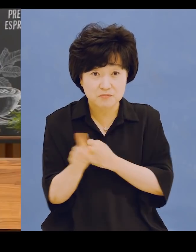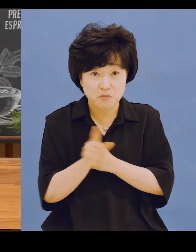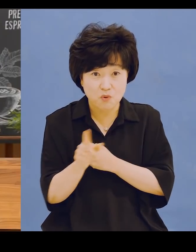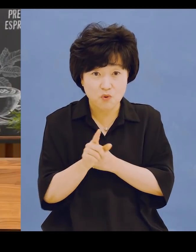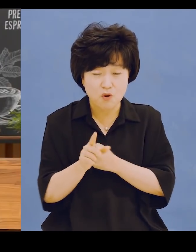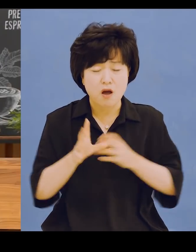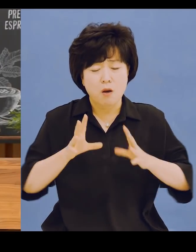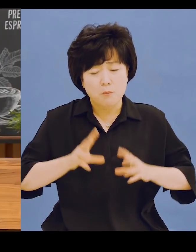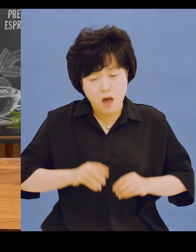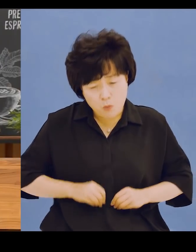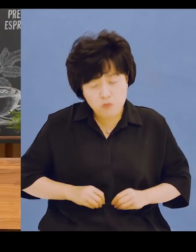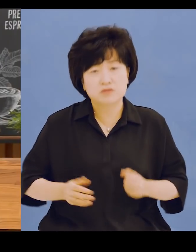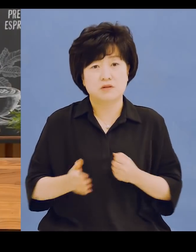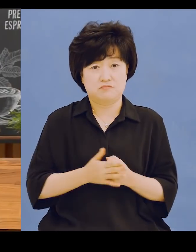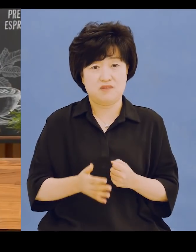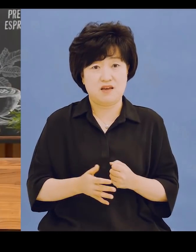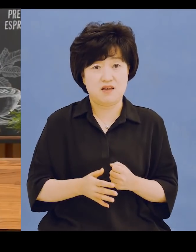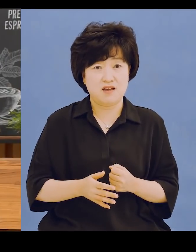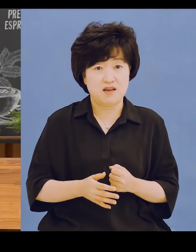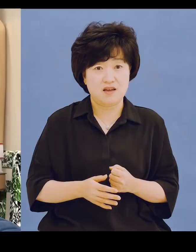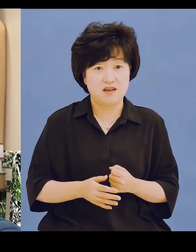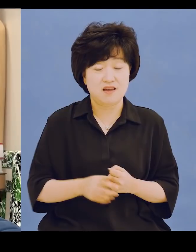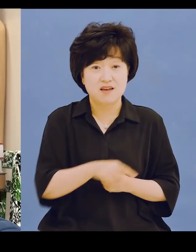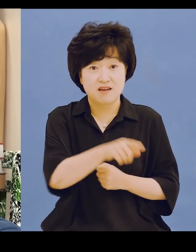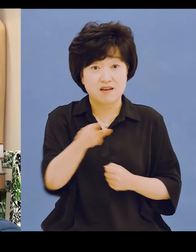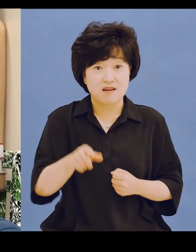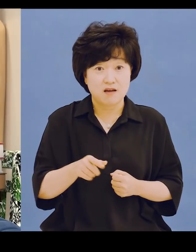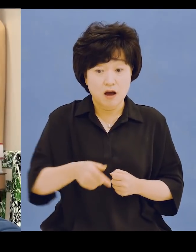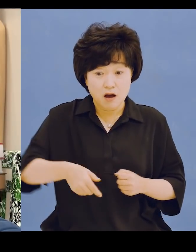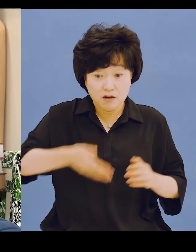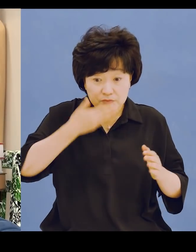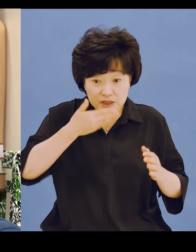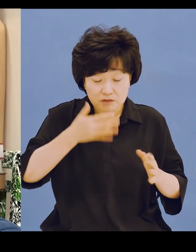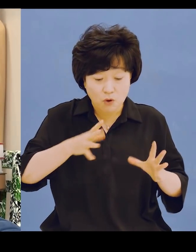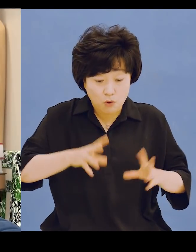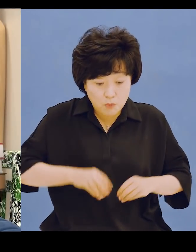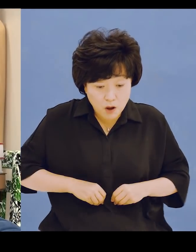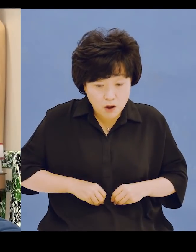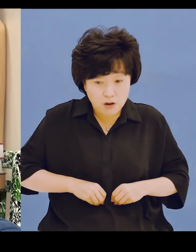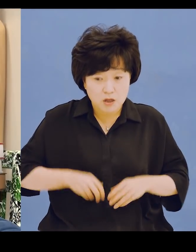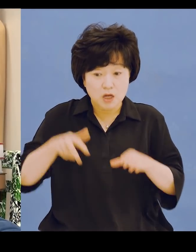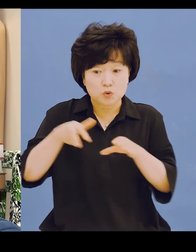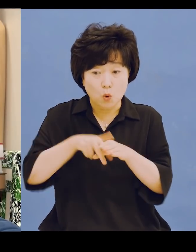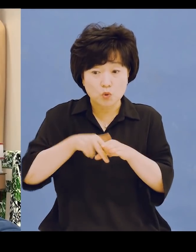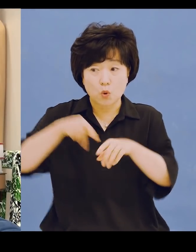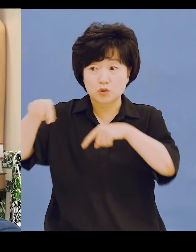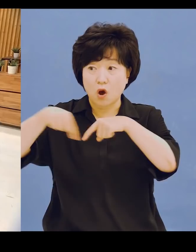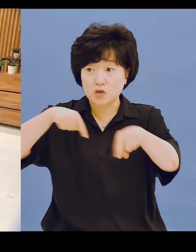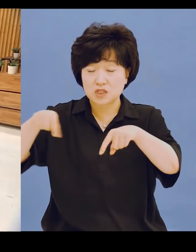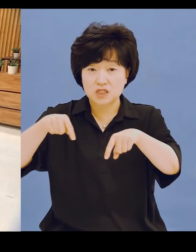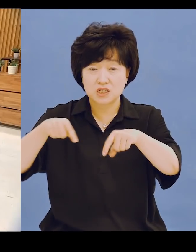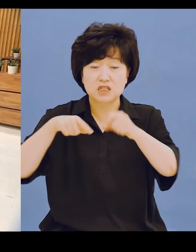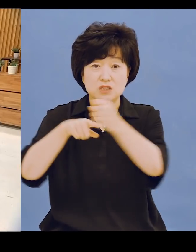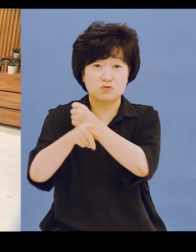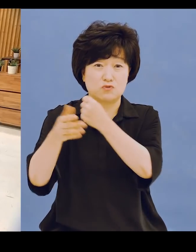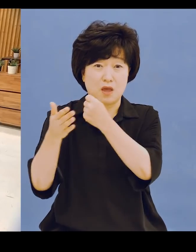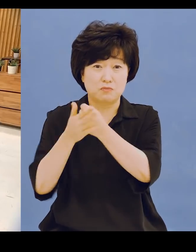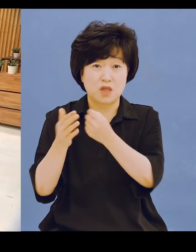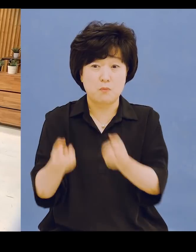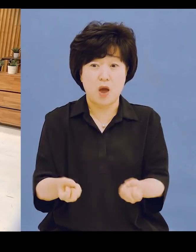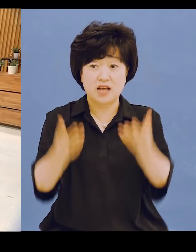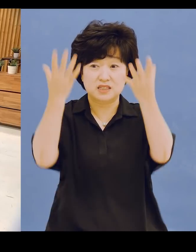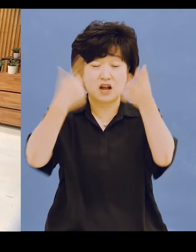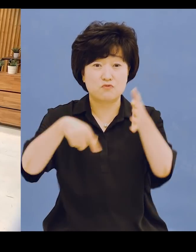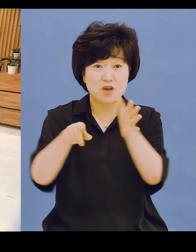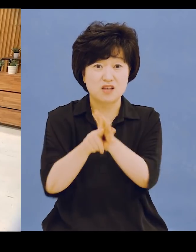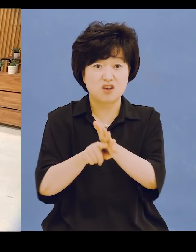식인이거든요. 먹을 게 없어서 그런가요? 예. 그래서 예. 그 음식으로 먹는 거예요. 종교적으로나 정치적인 이유 때문에 예. 뭐